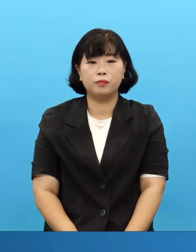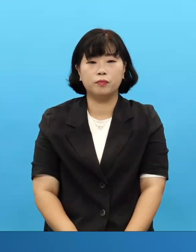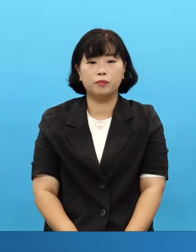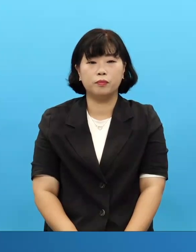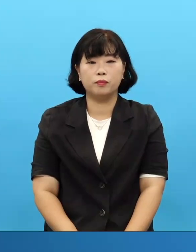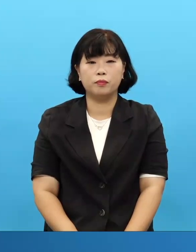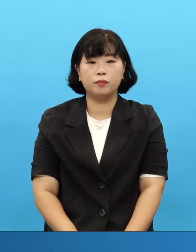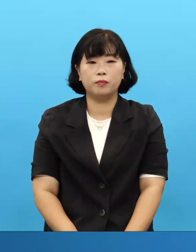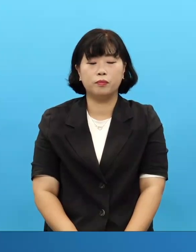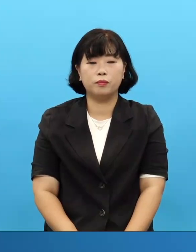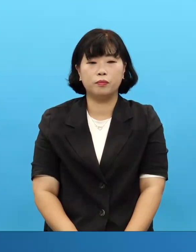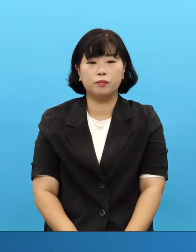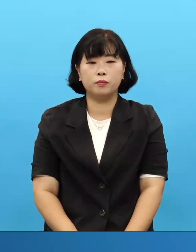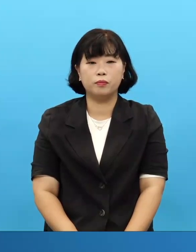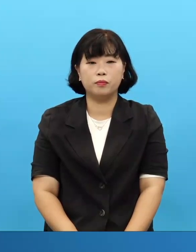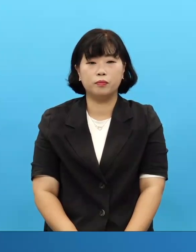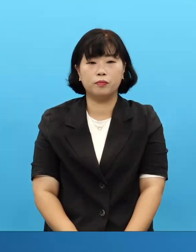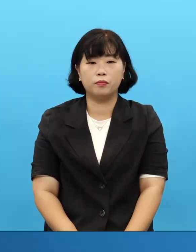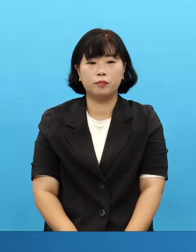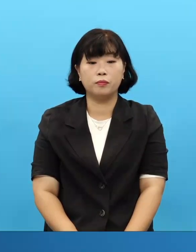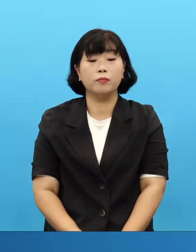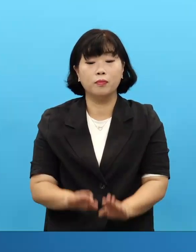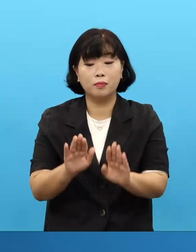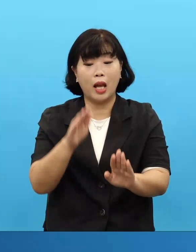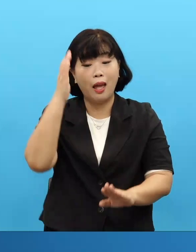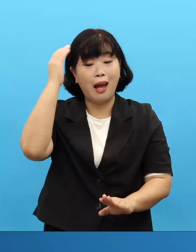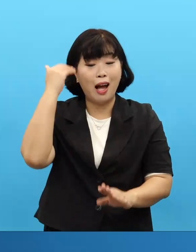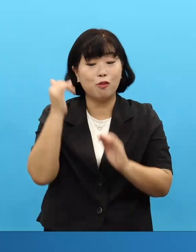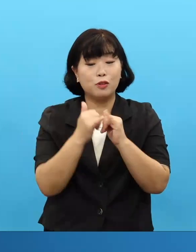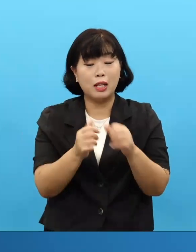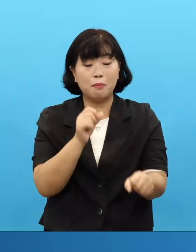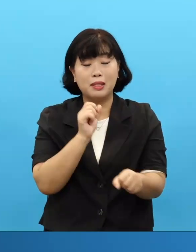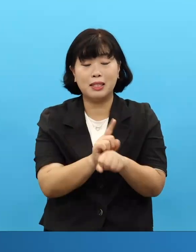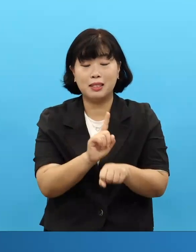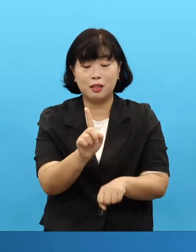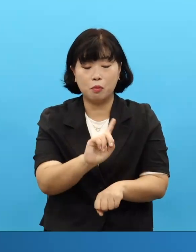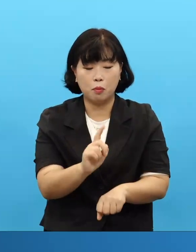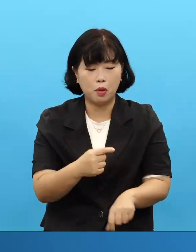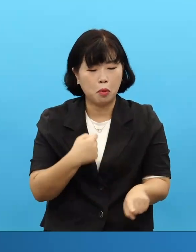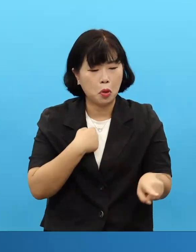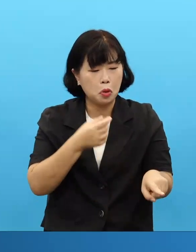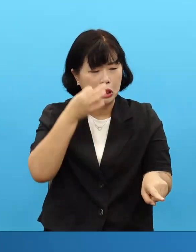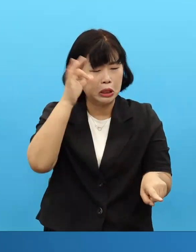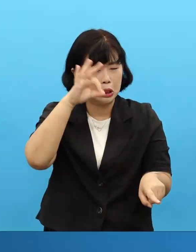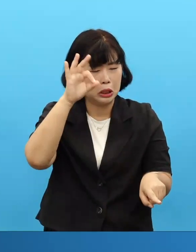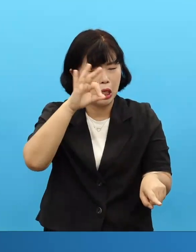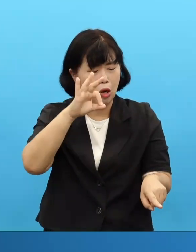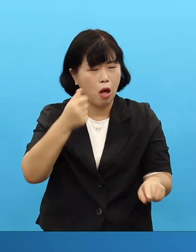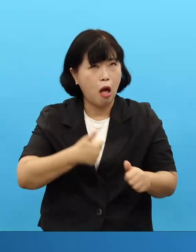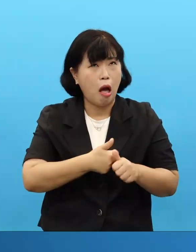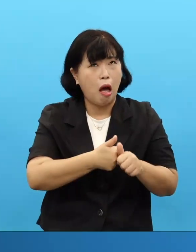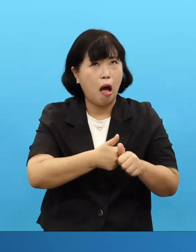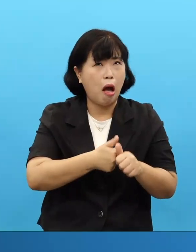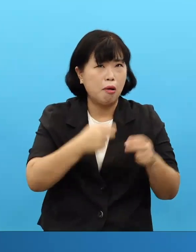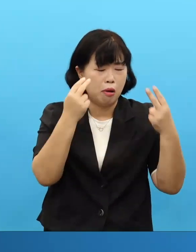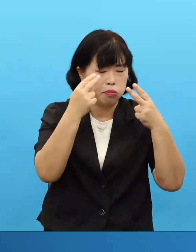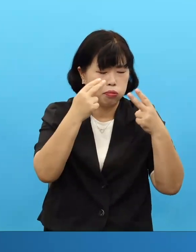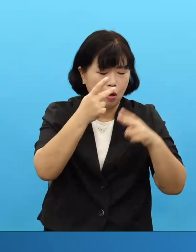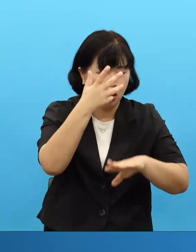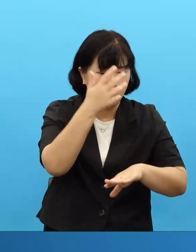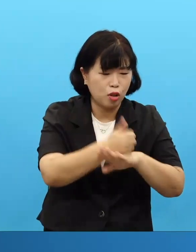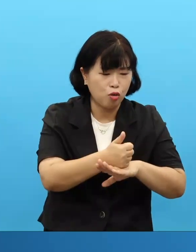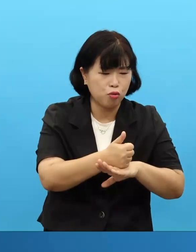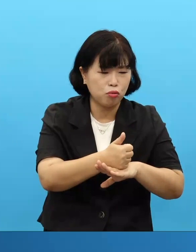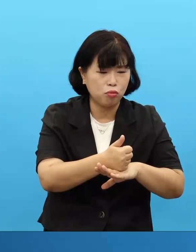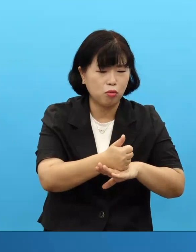말이야, 내 인생 다 뺏기고. Especially Korean people, we have 바보지요. the propensity to lose hold of all of our lives because of those